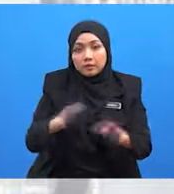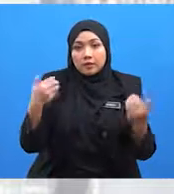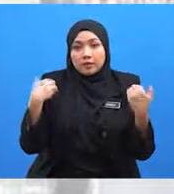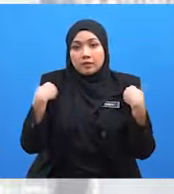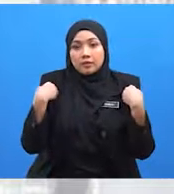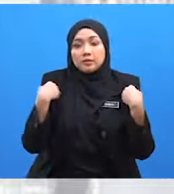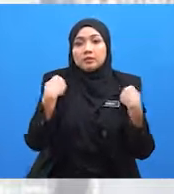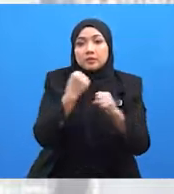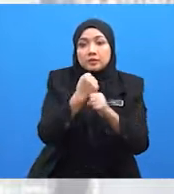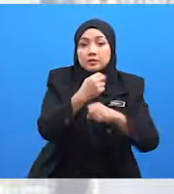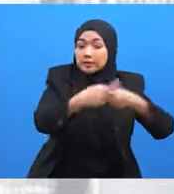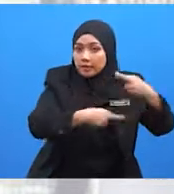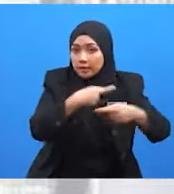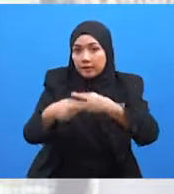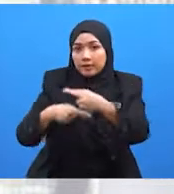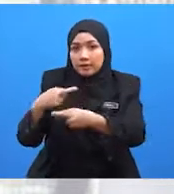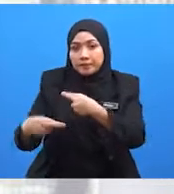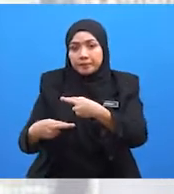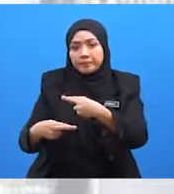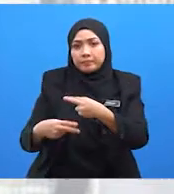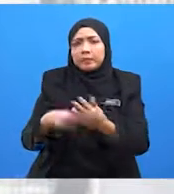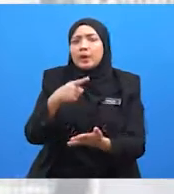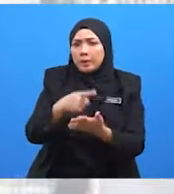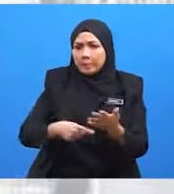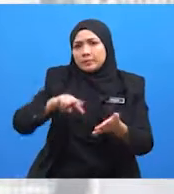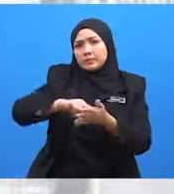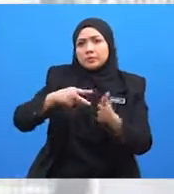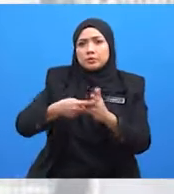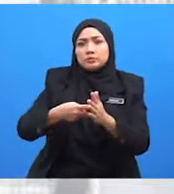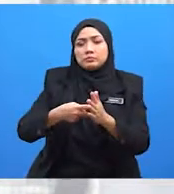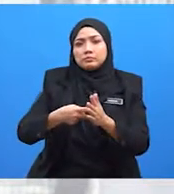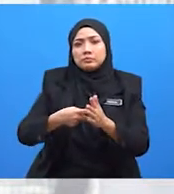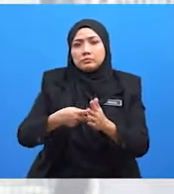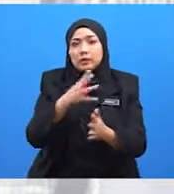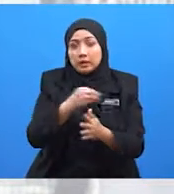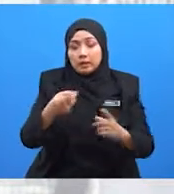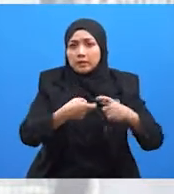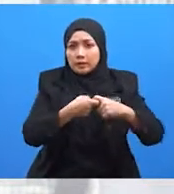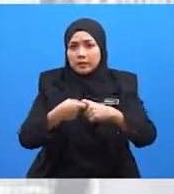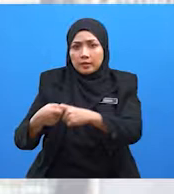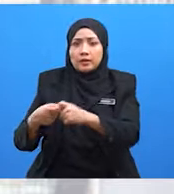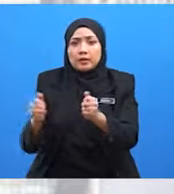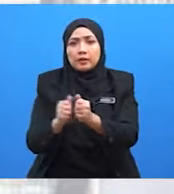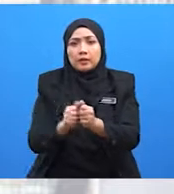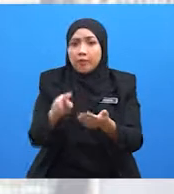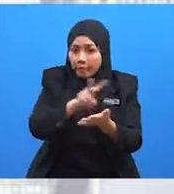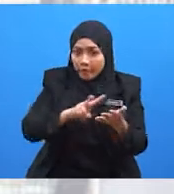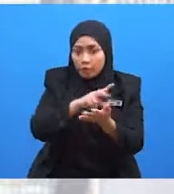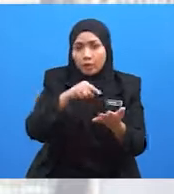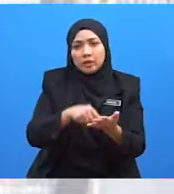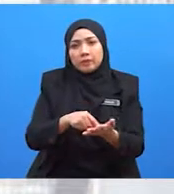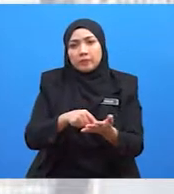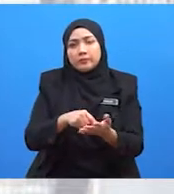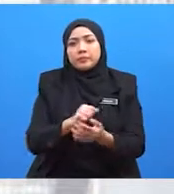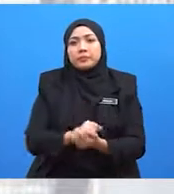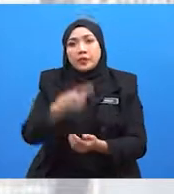Murid-murid, apakah kaitan pengangguran dengan video ini? Pengangguran kitaran berlaku